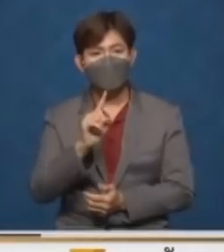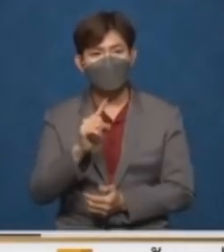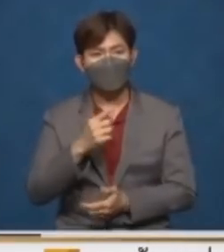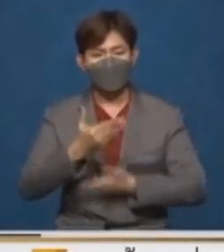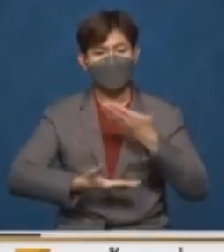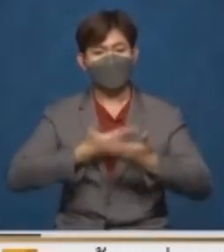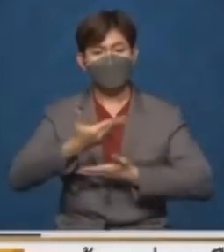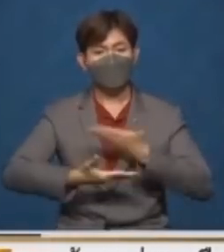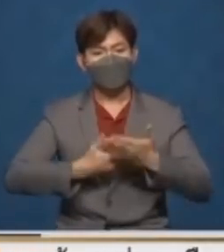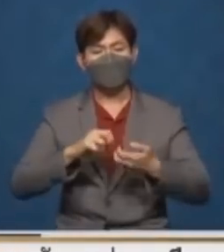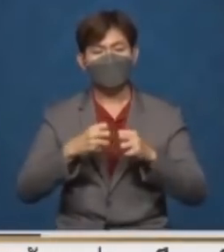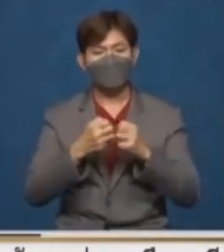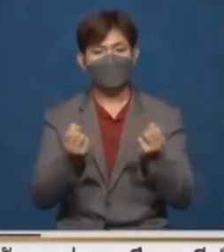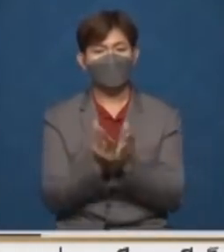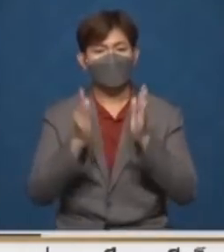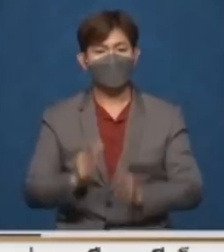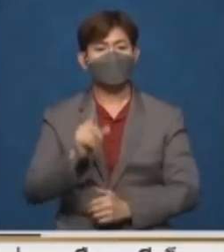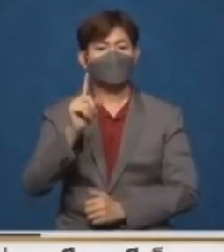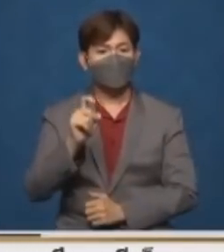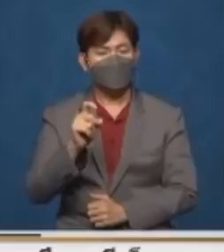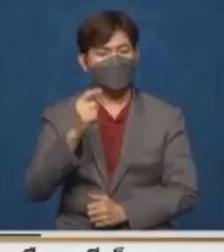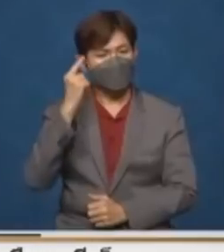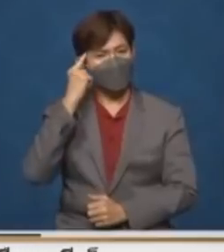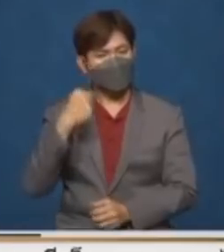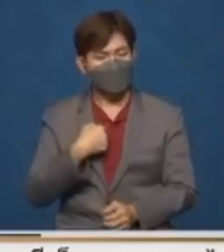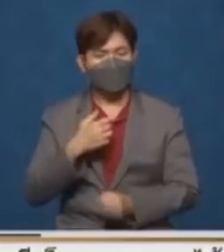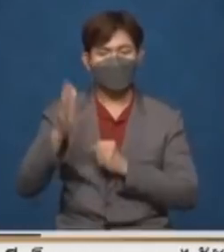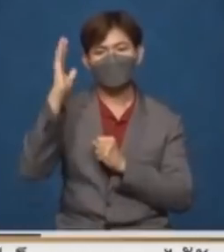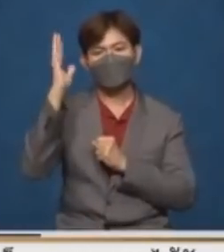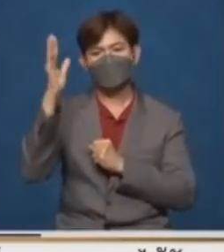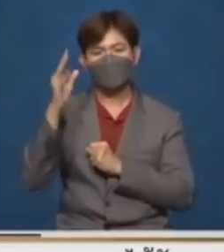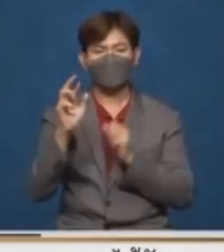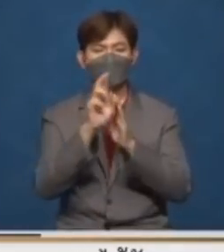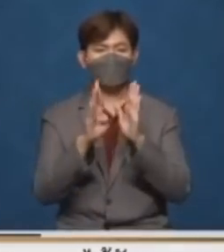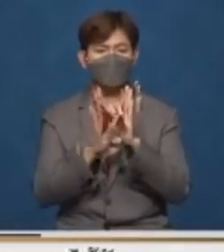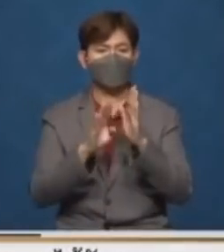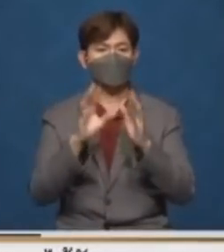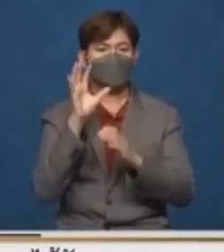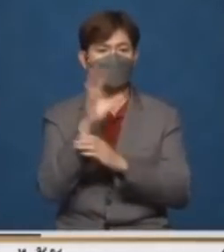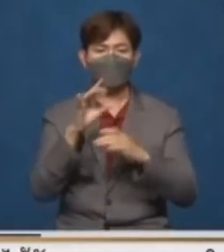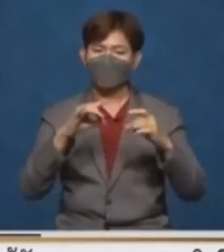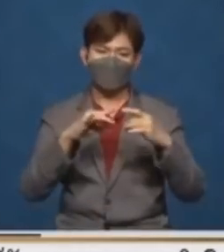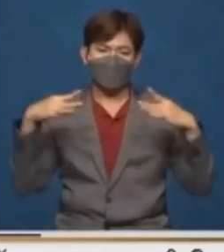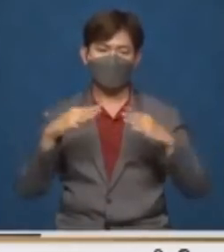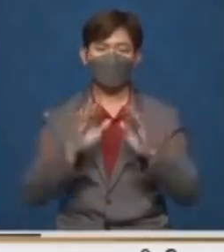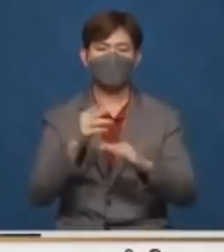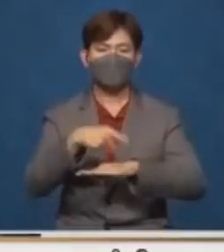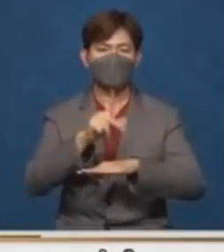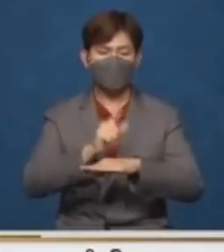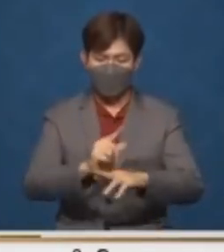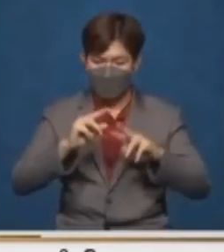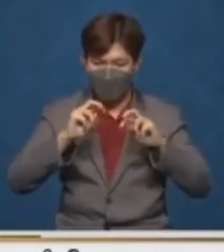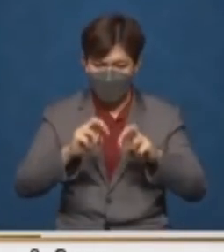ายซึผมวา เป็นการอภิปรายที่ไม่ชอบตอค่มัครับablให้ท่านประทานไดช่วยวนทิชัยและ